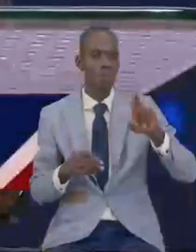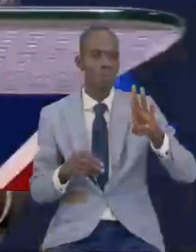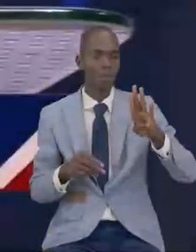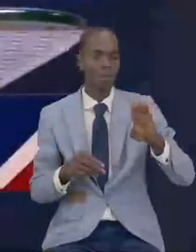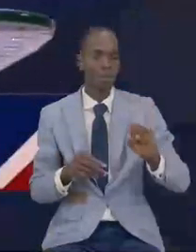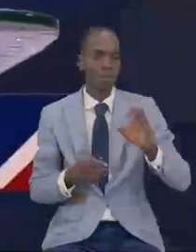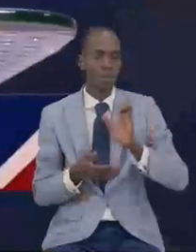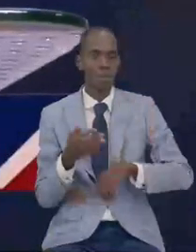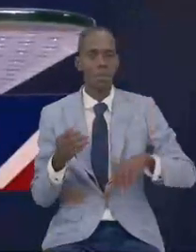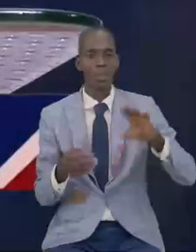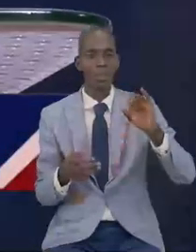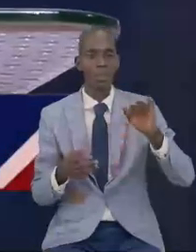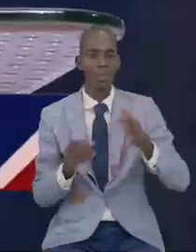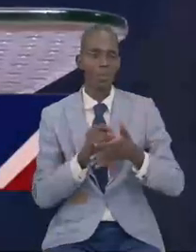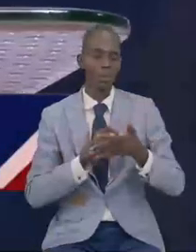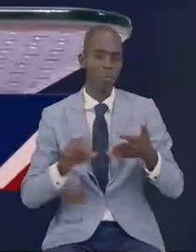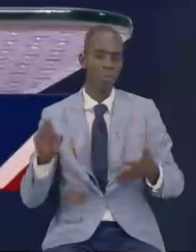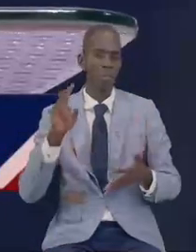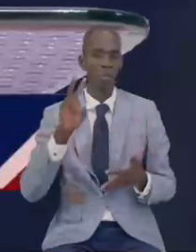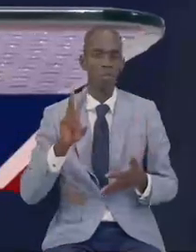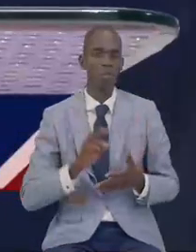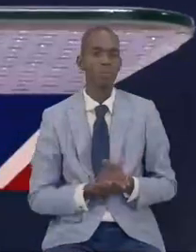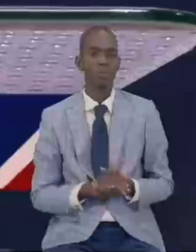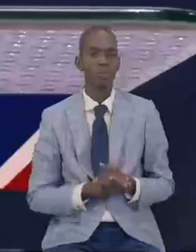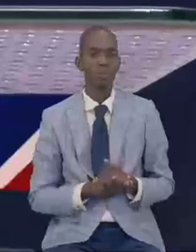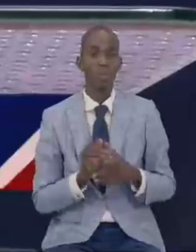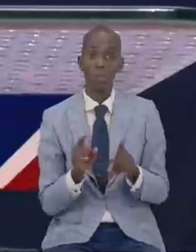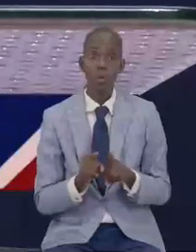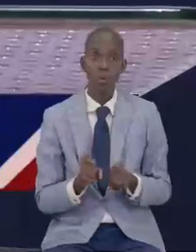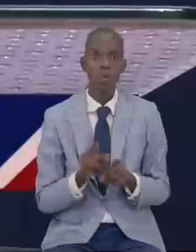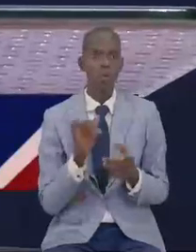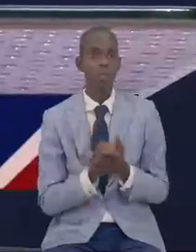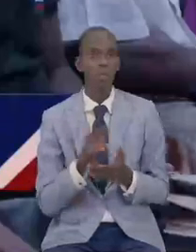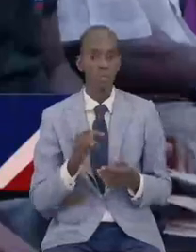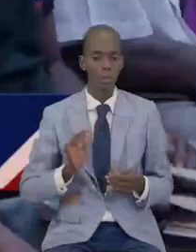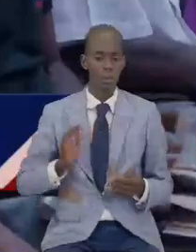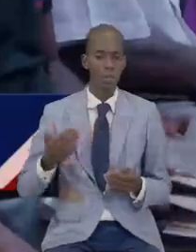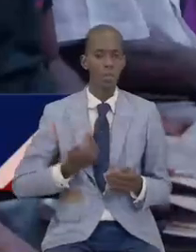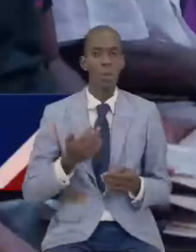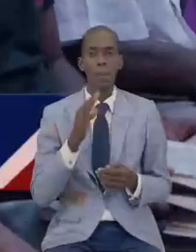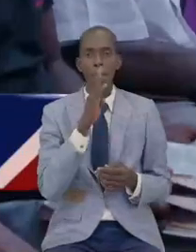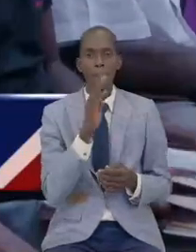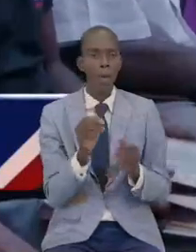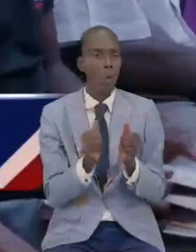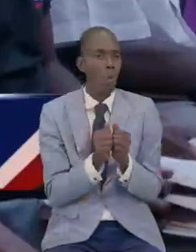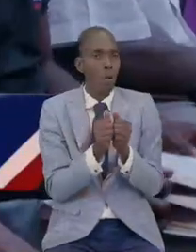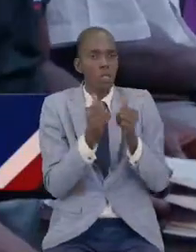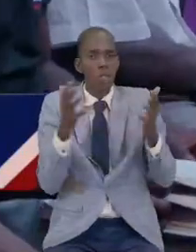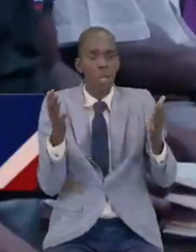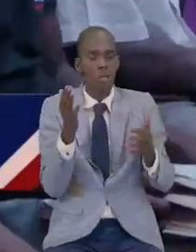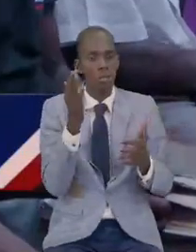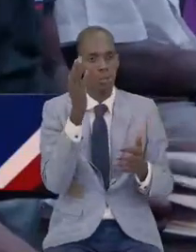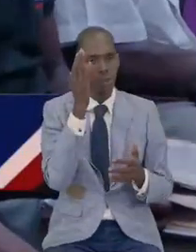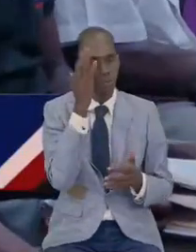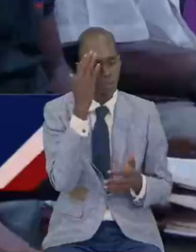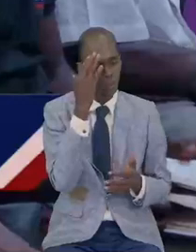Proverbe 19, verset 2. Le manque de science